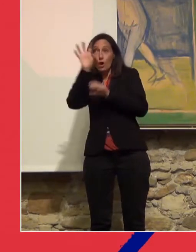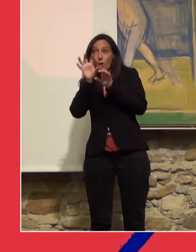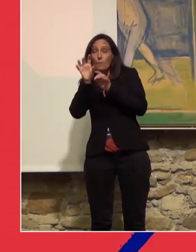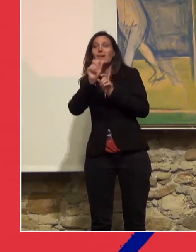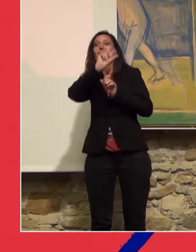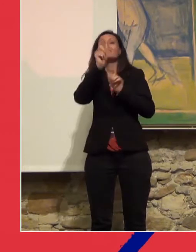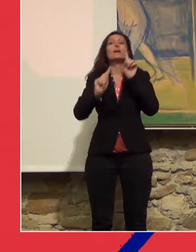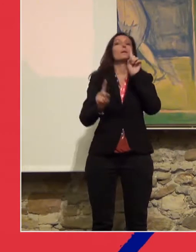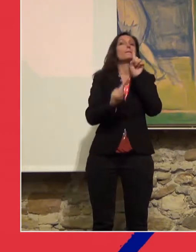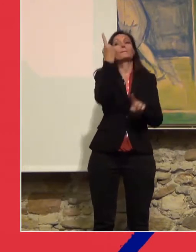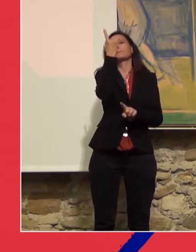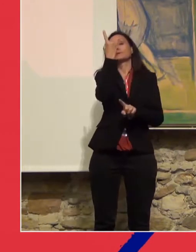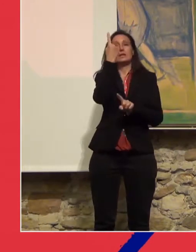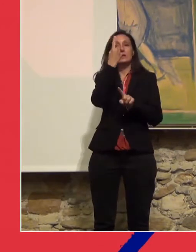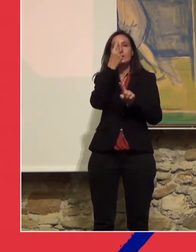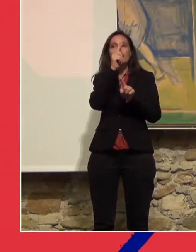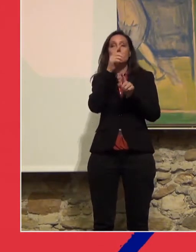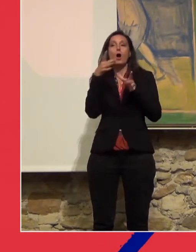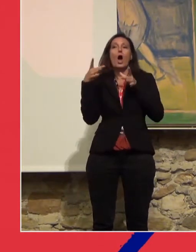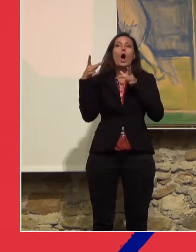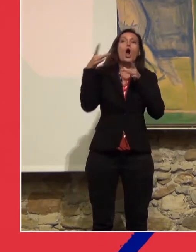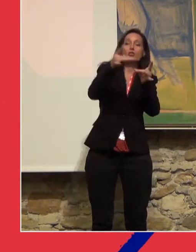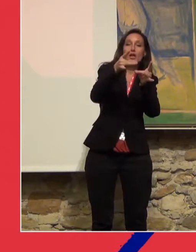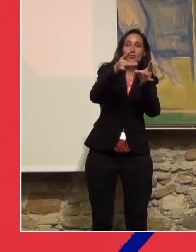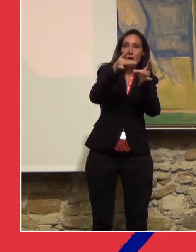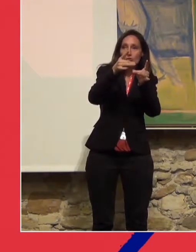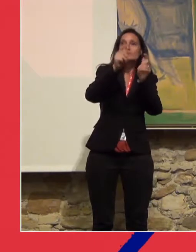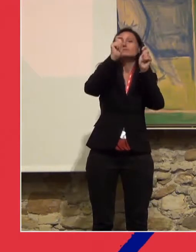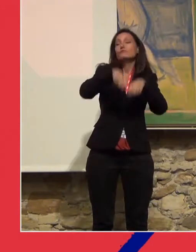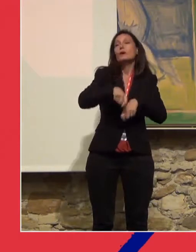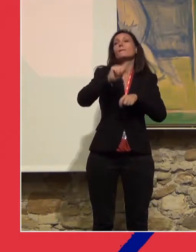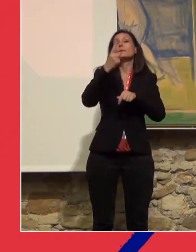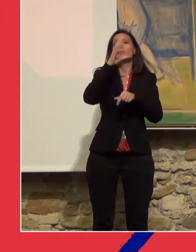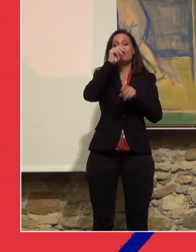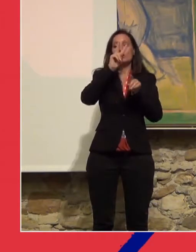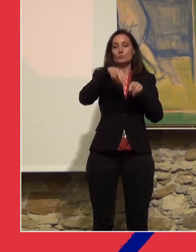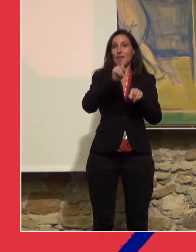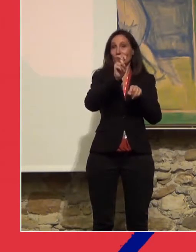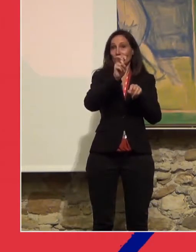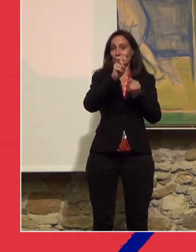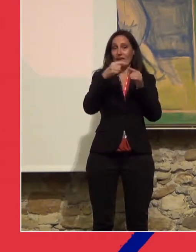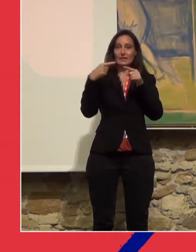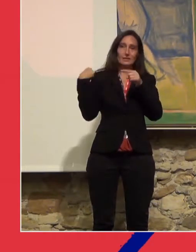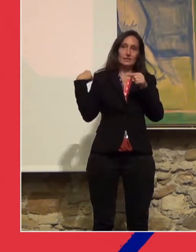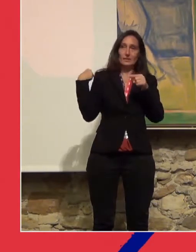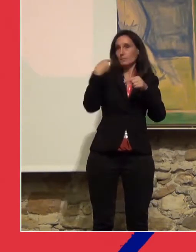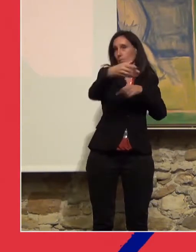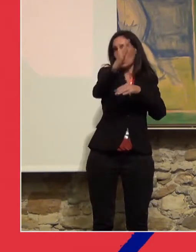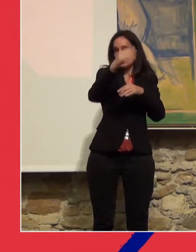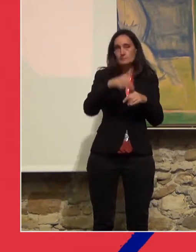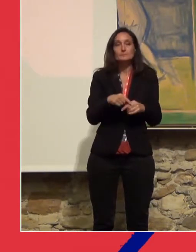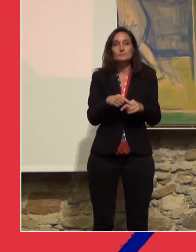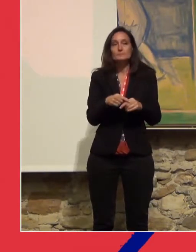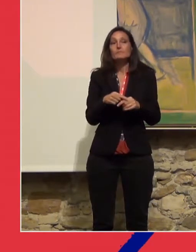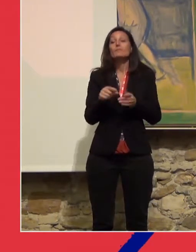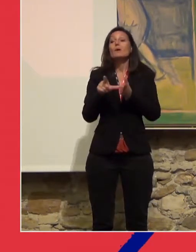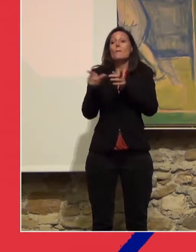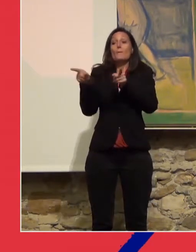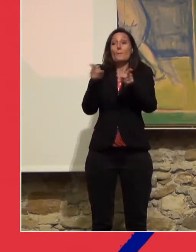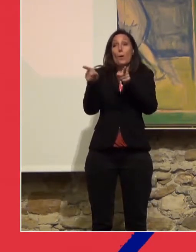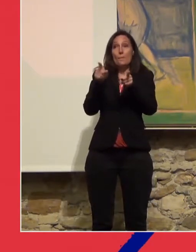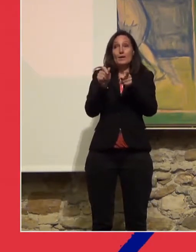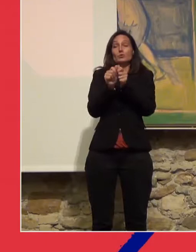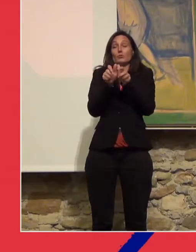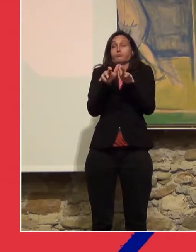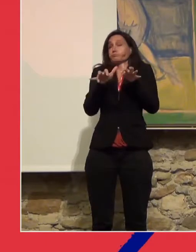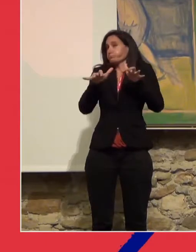dal 20 febbraio 2020. Durante la fase acuta dell'epidemia, il dottor Frigerio è stato paziente